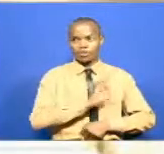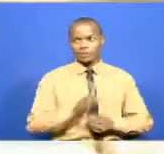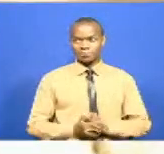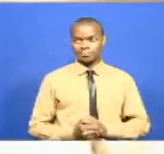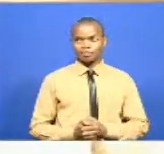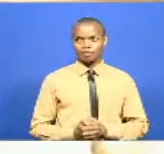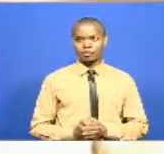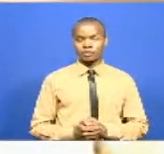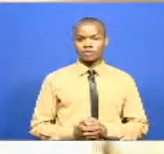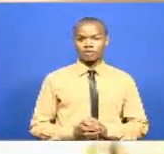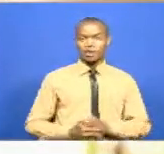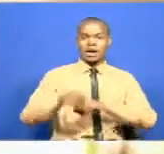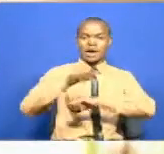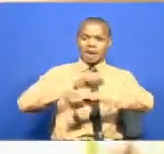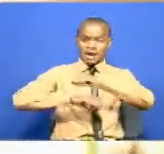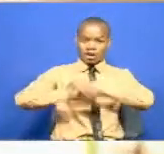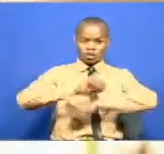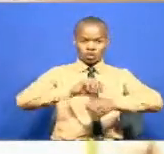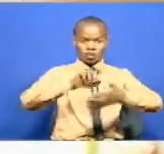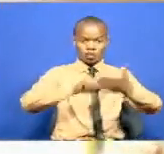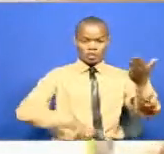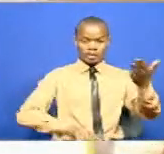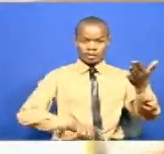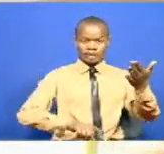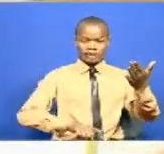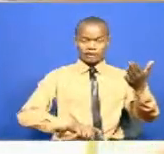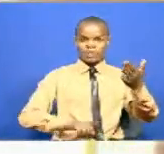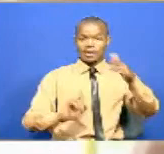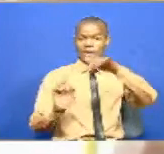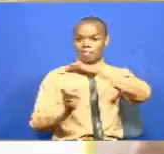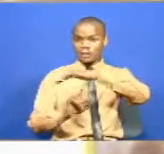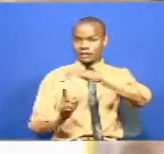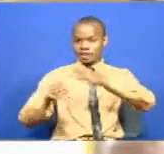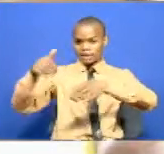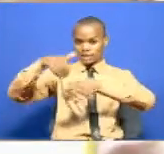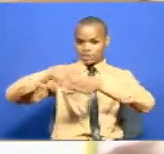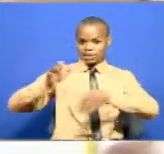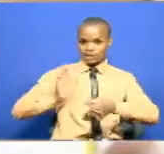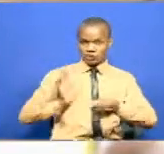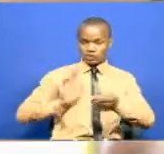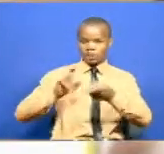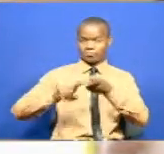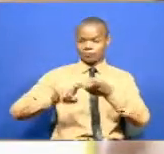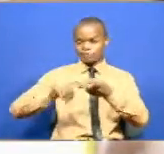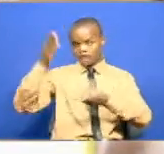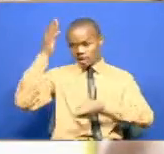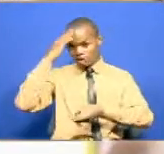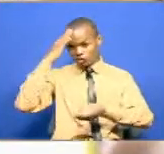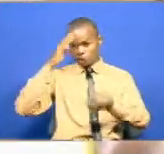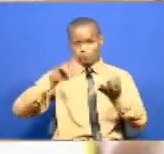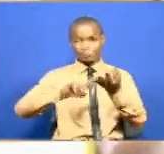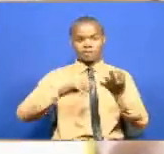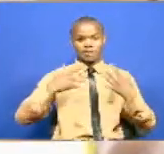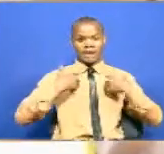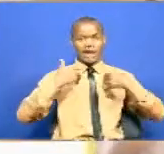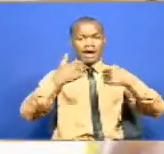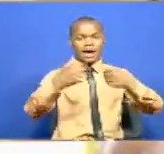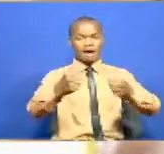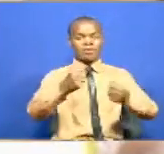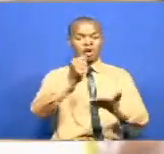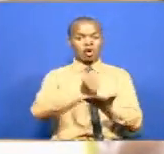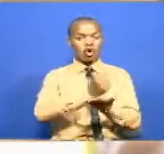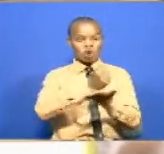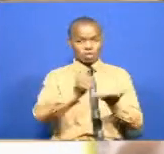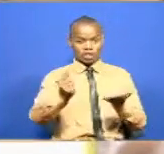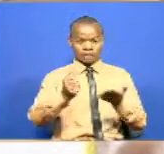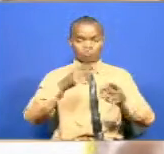What we are now doing, the three ministries, Interior, Health and Education, we are auditing the process of the